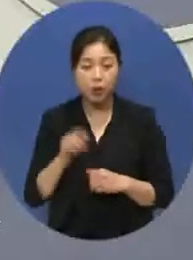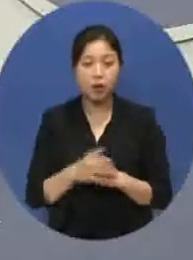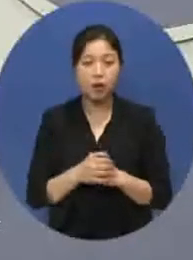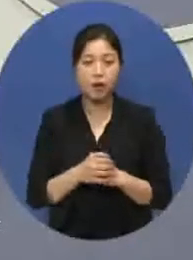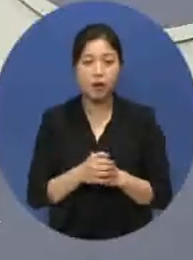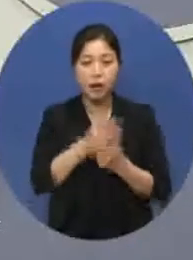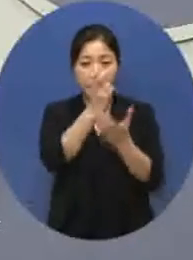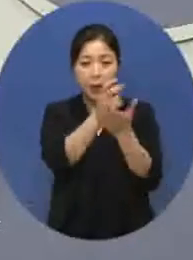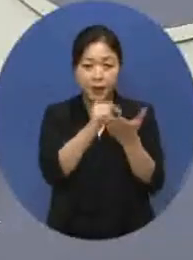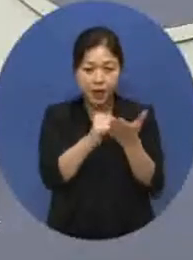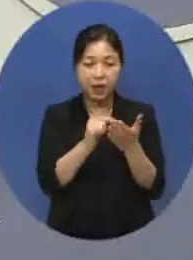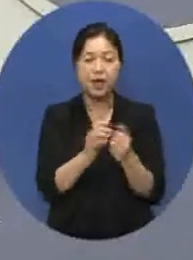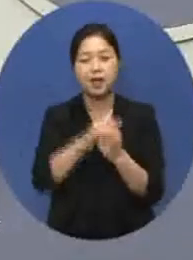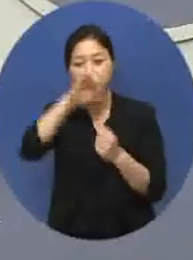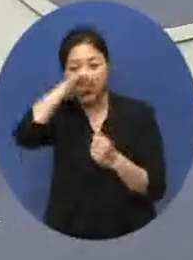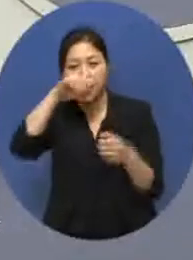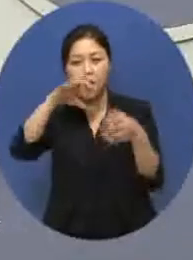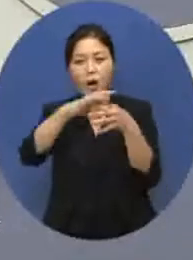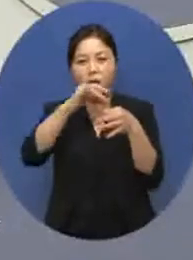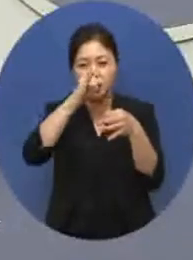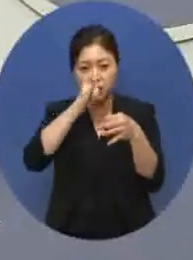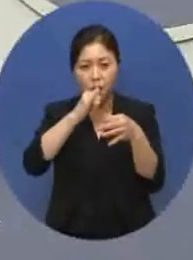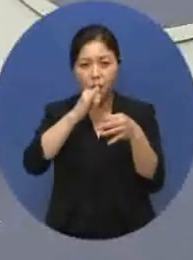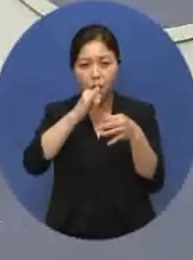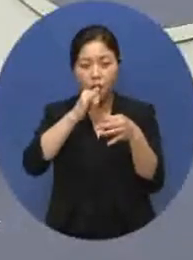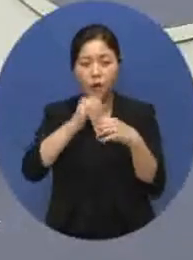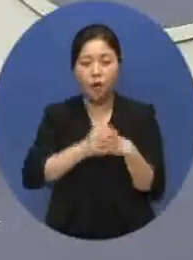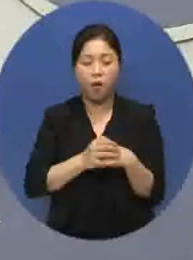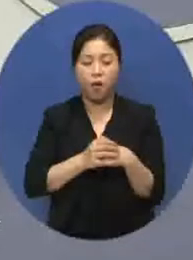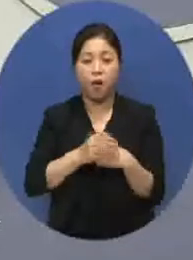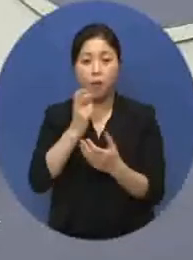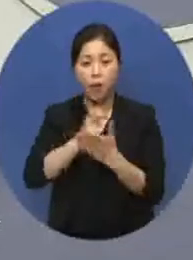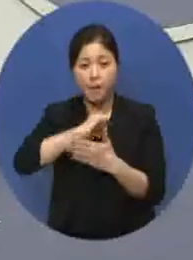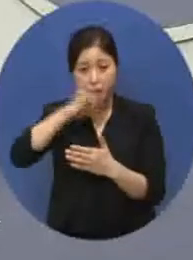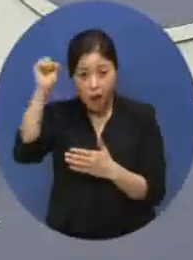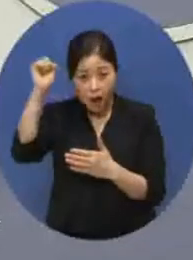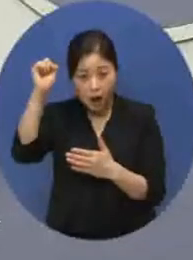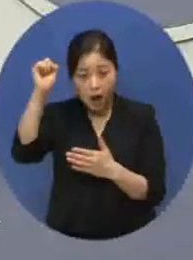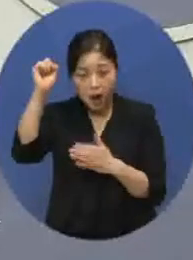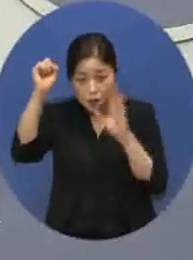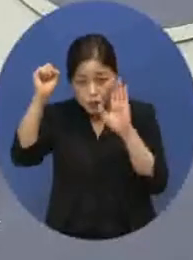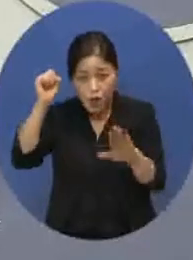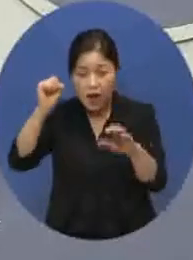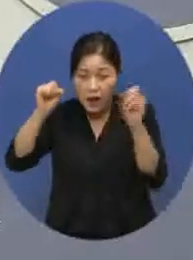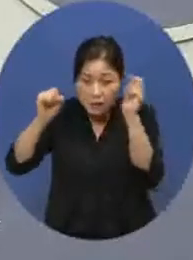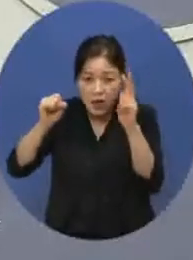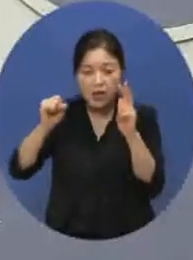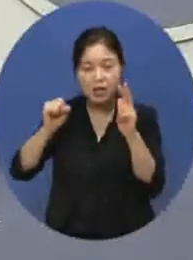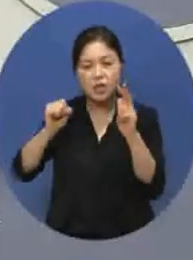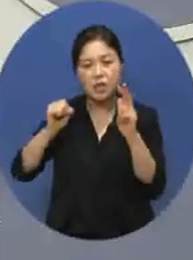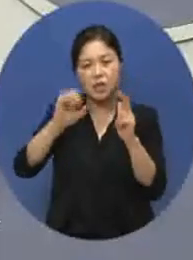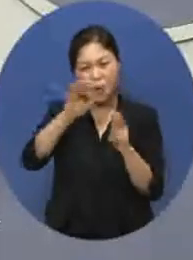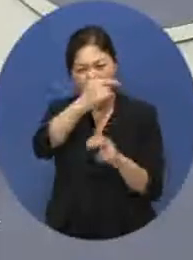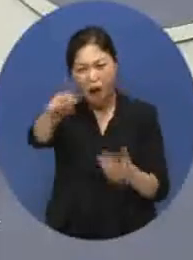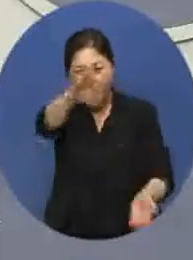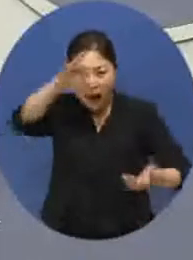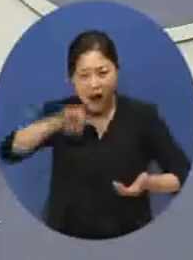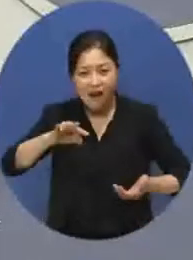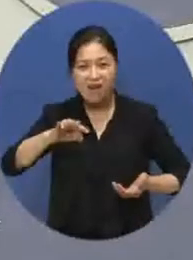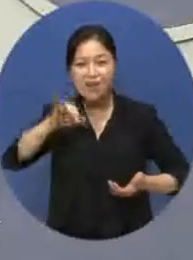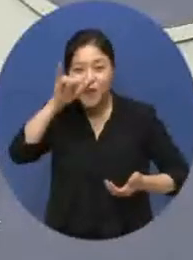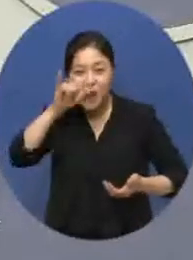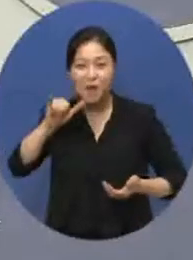게 예산을 수반하다 보니까 예. 이 법이 통과됐다 해서 별안간에 많은 뭐 기금이